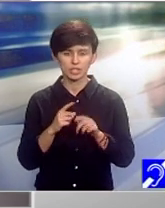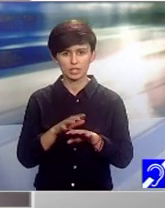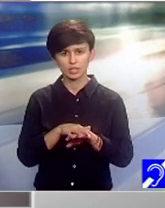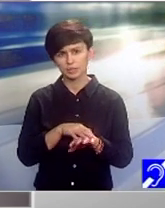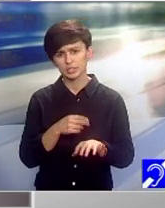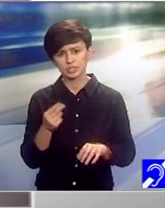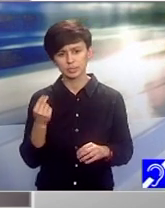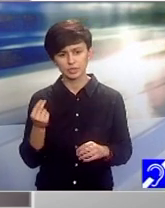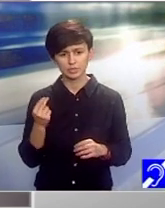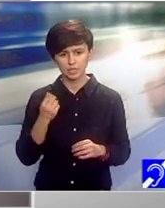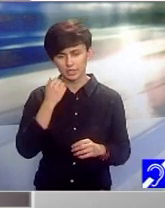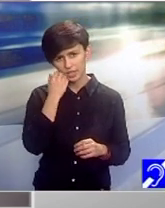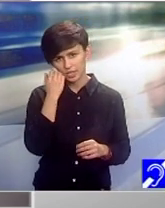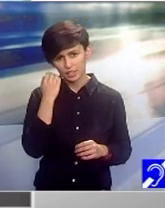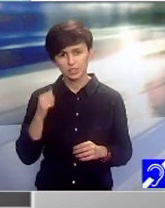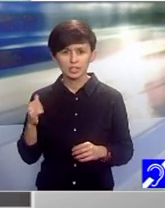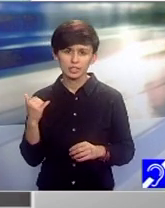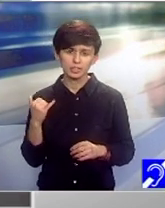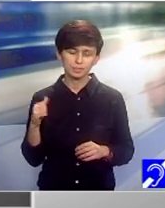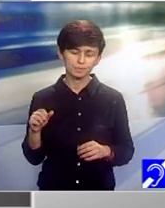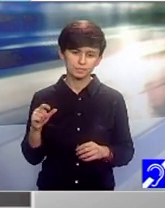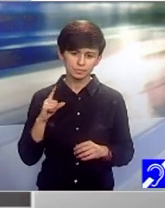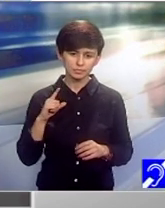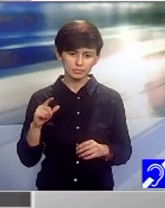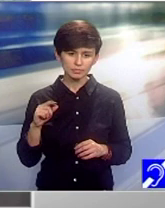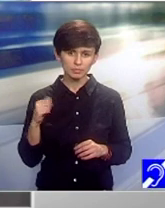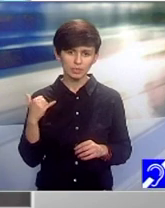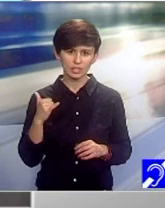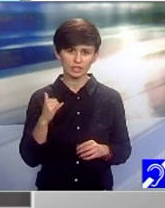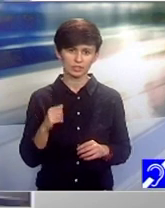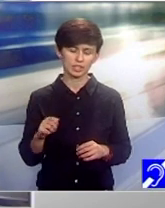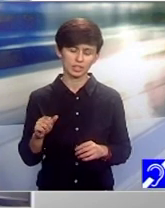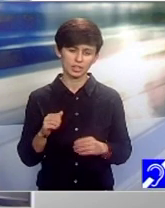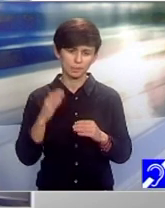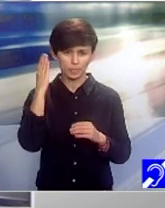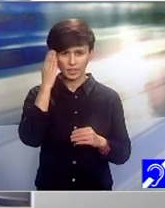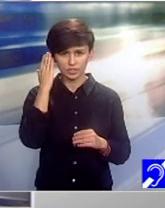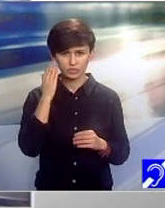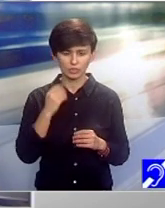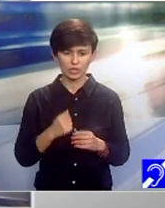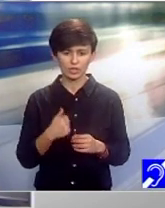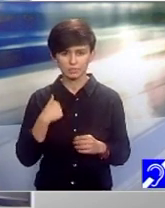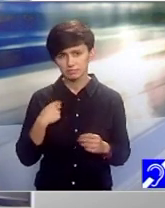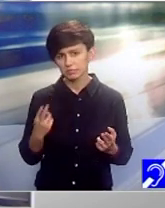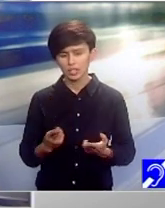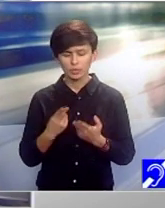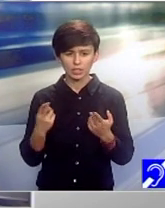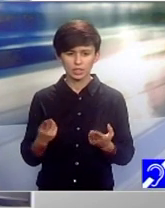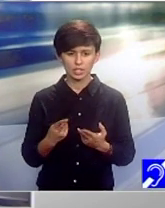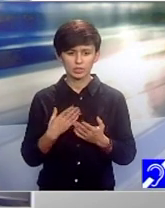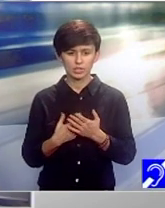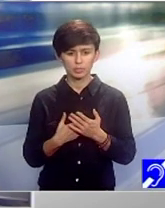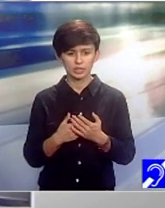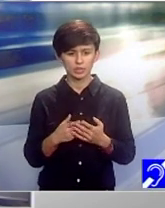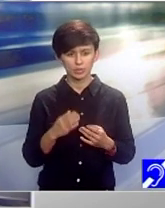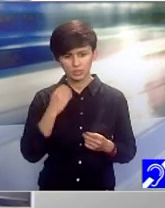lucrare, deci toate mesajele care primeau și mă reintegrau în normalitate erau ceea ce căutam eu. Pentru că întotdeauna